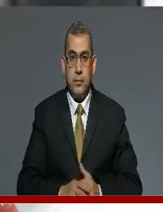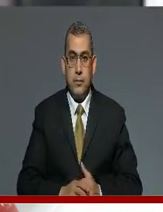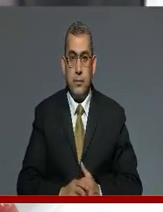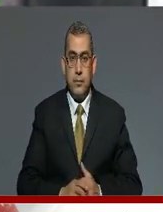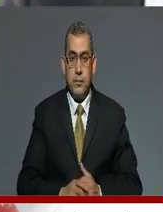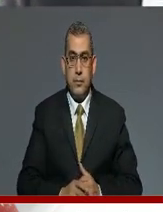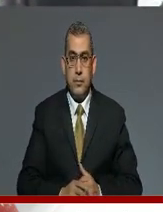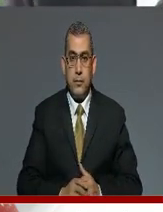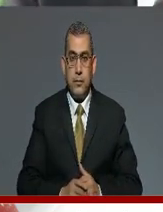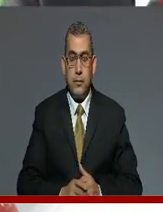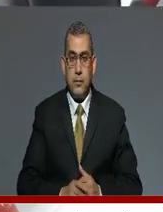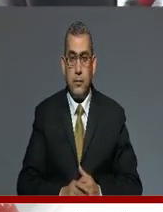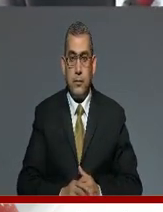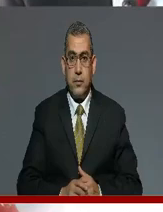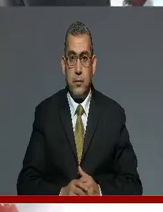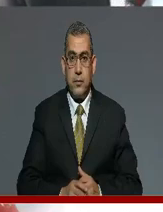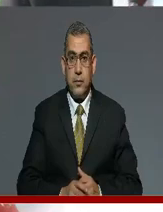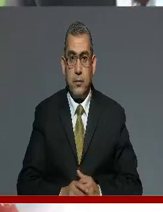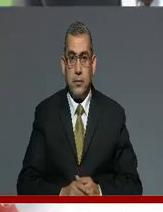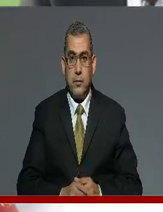الى من القاعه